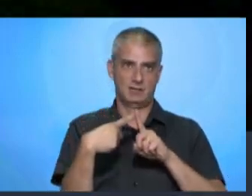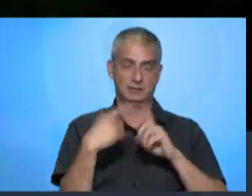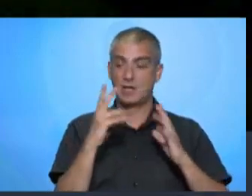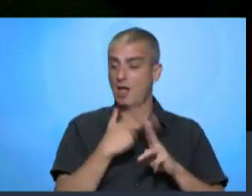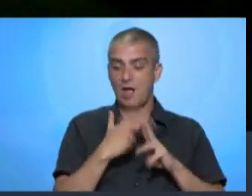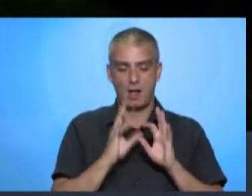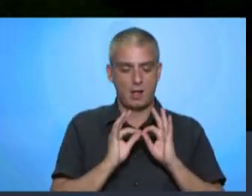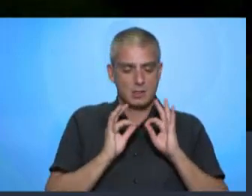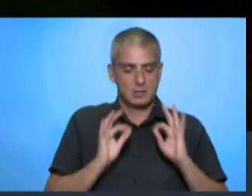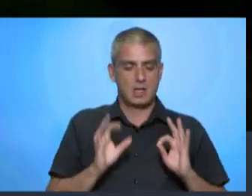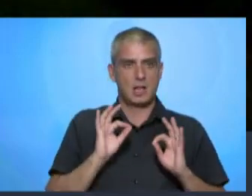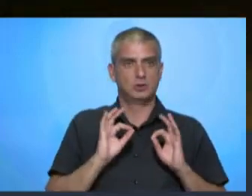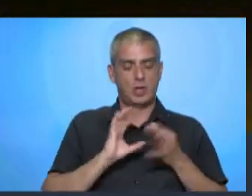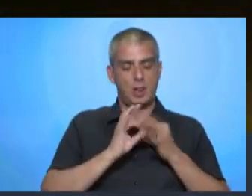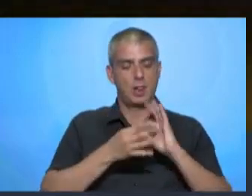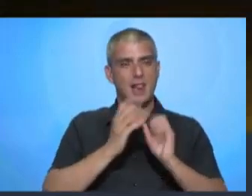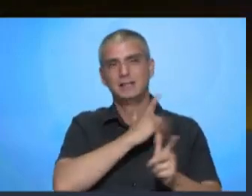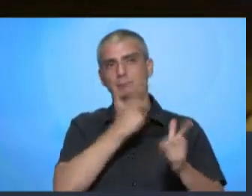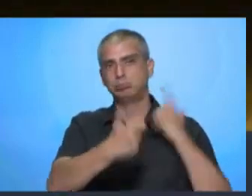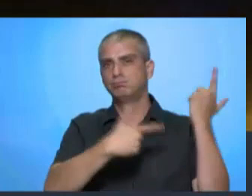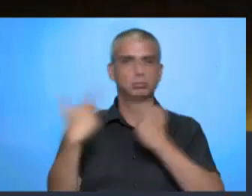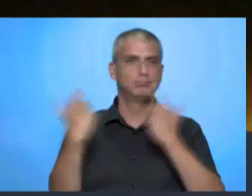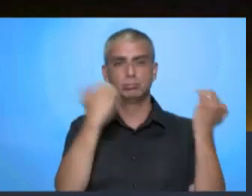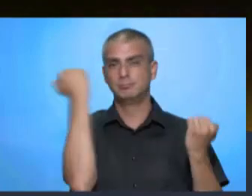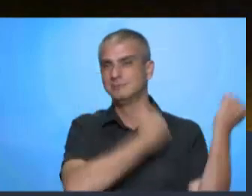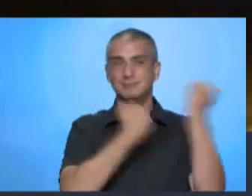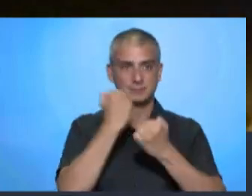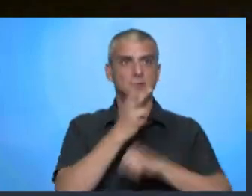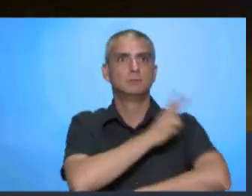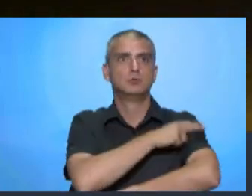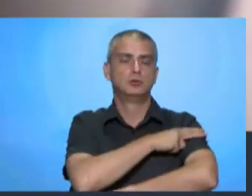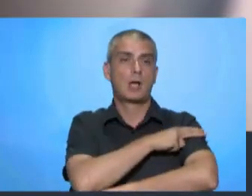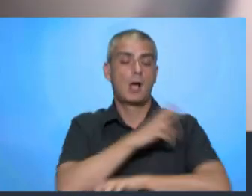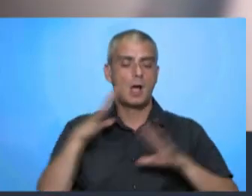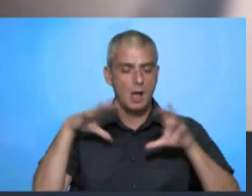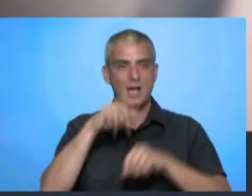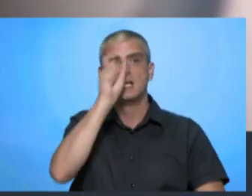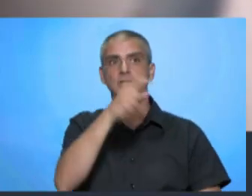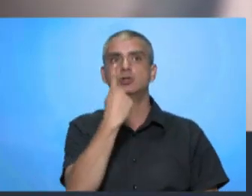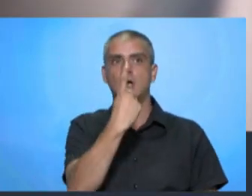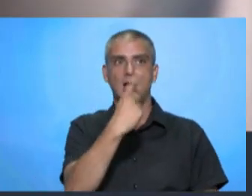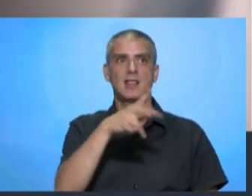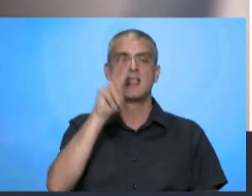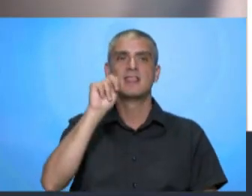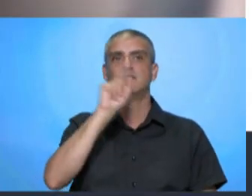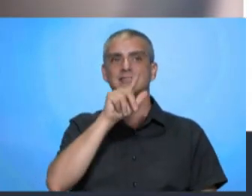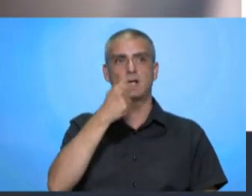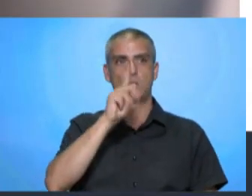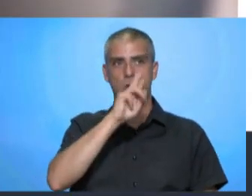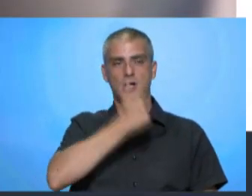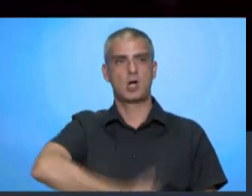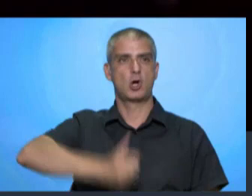רק תחילתה של שרשרת חיסולים, שעל פי חשד המשטרה מתנקזים לאיש אחד, ניבי זגורי, ראש ארגון